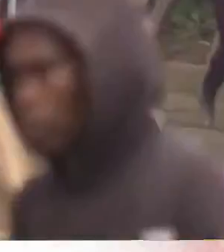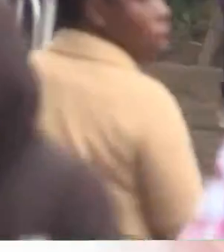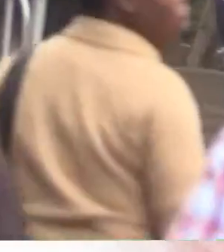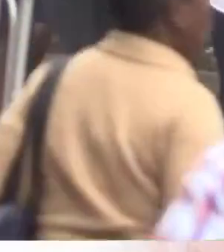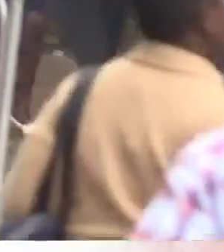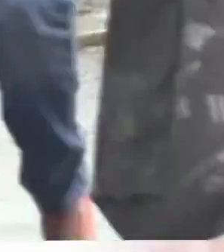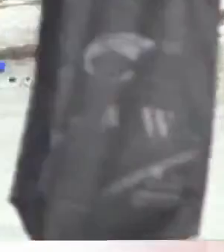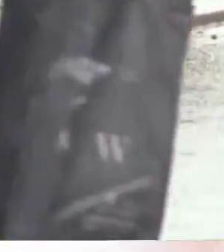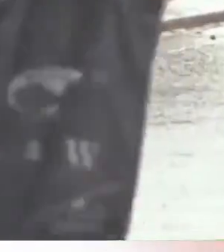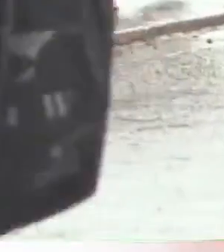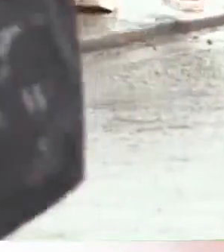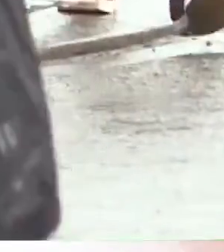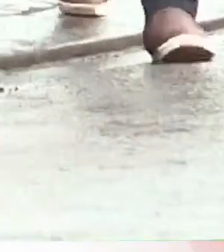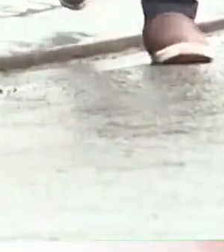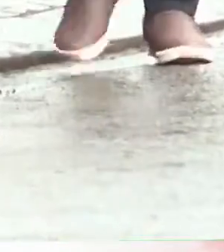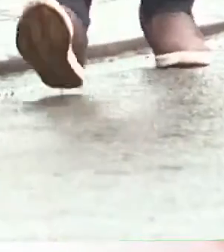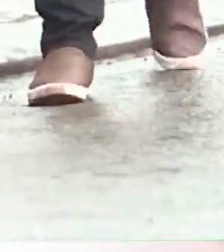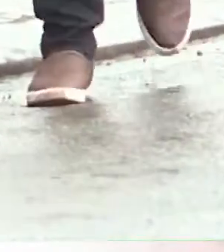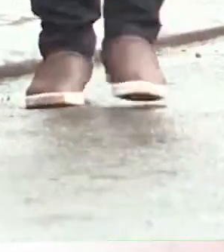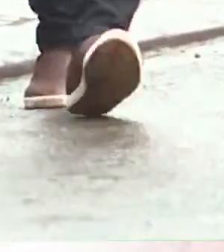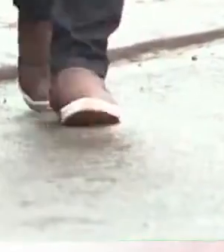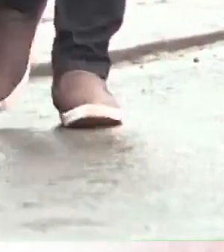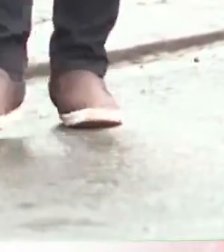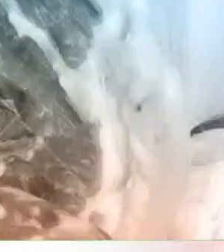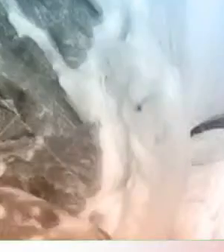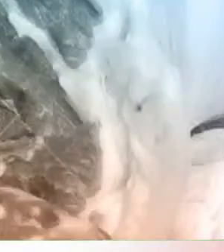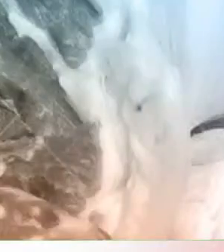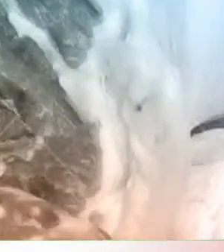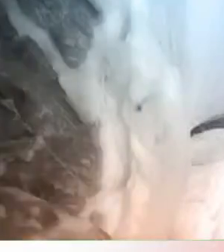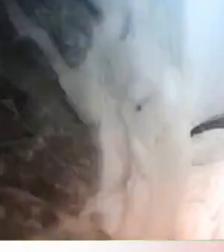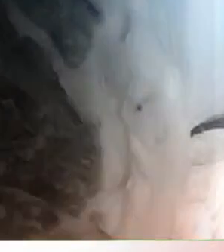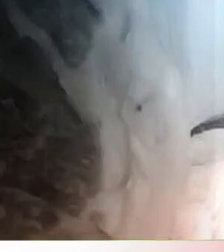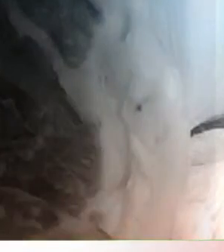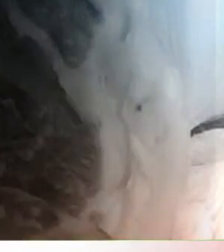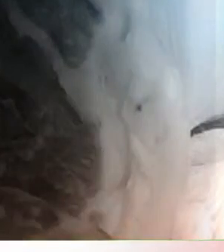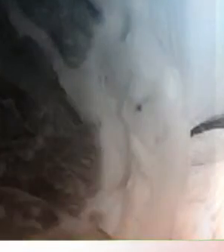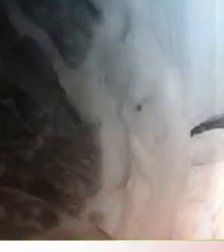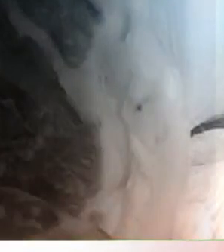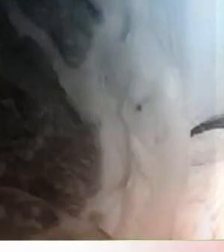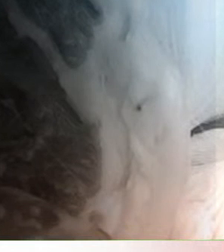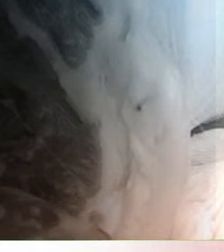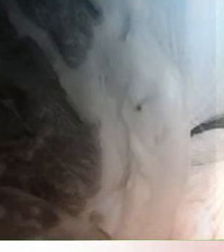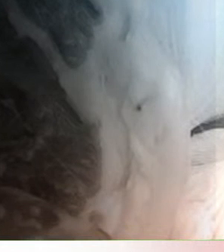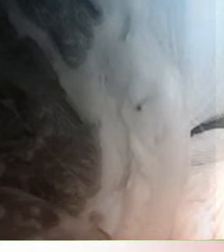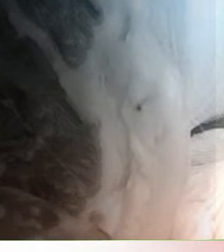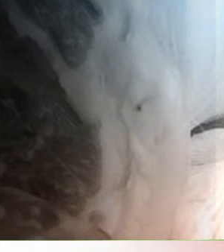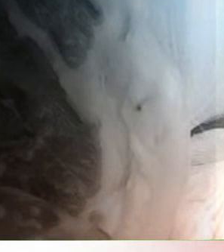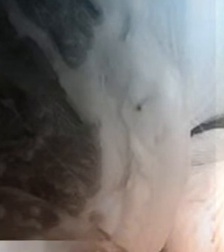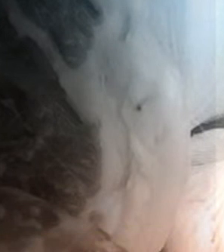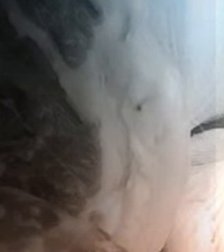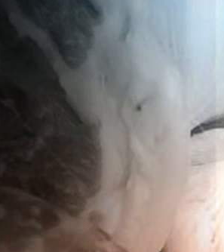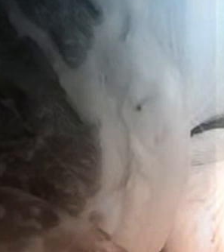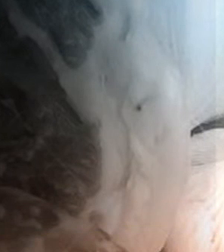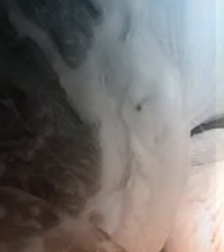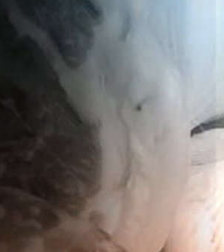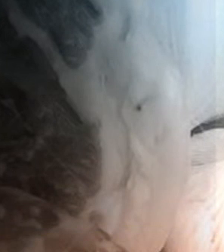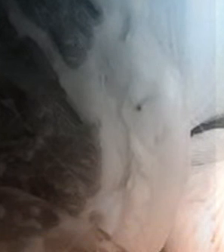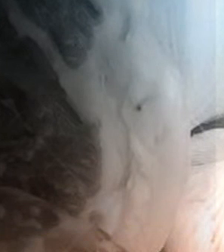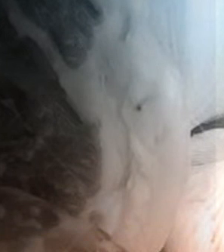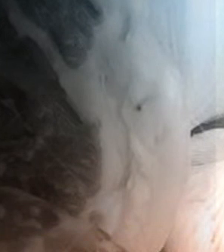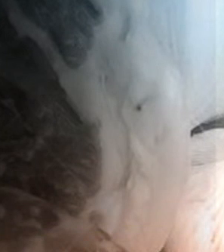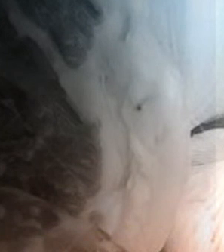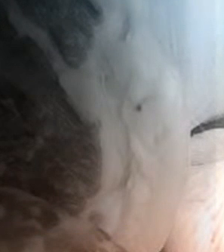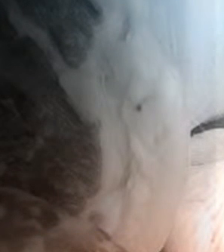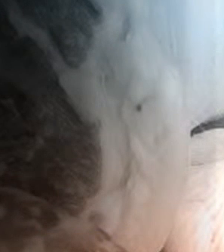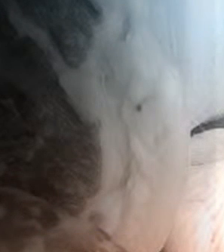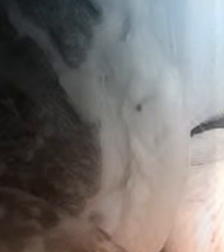Uasin Gishu, Kisumu, Nyeri na Laikipia. Baadhi ya mambo watafiti waliangazia kwenye utafiti huu ni iwapo